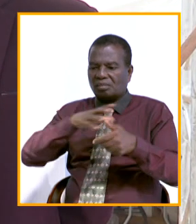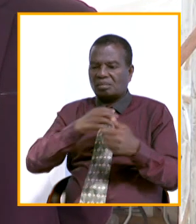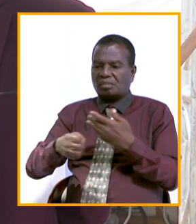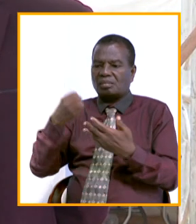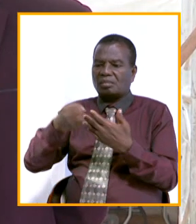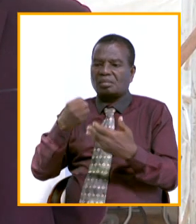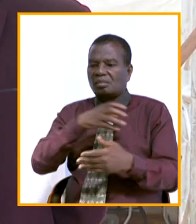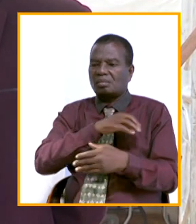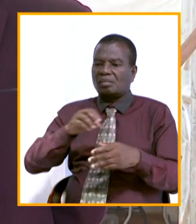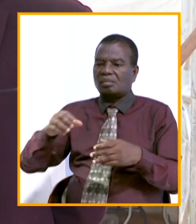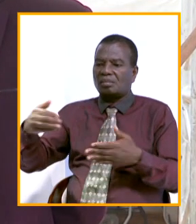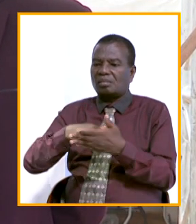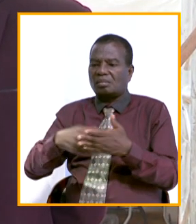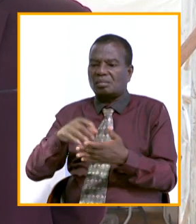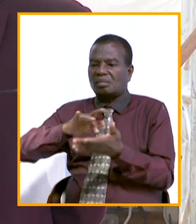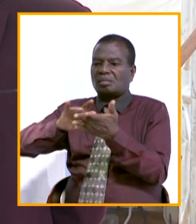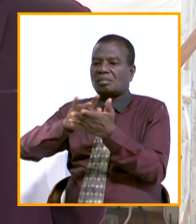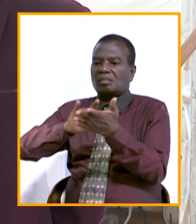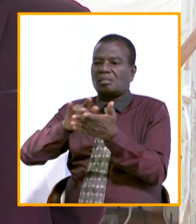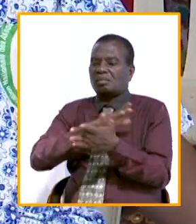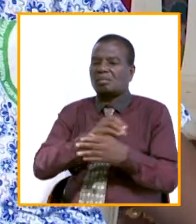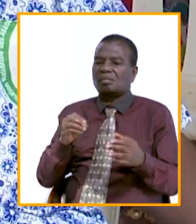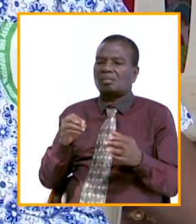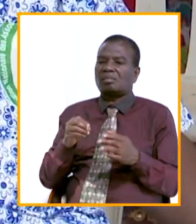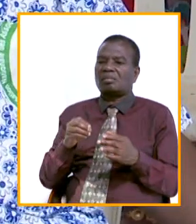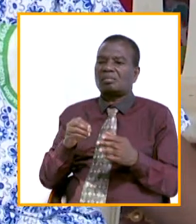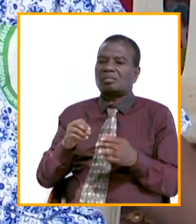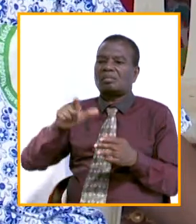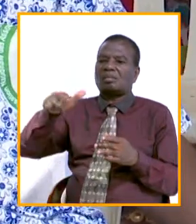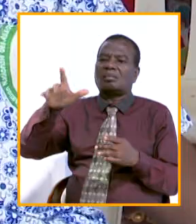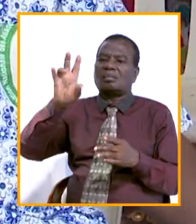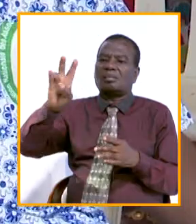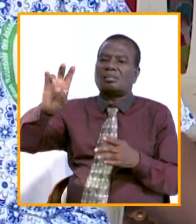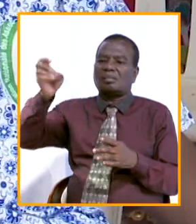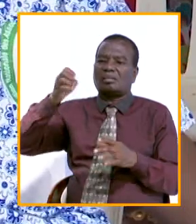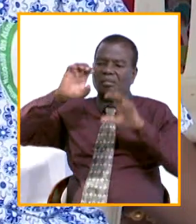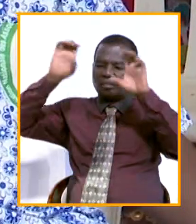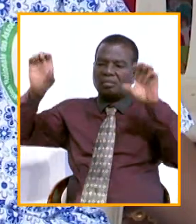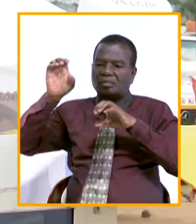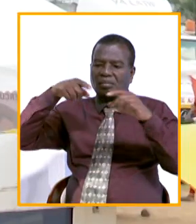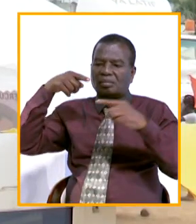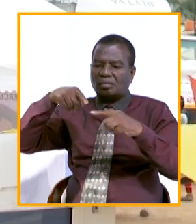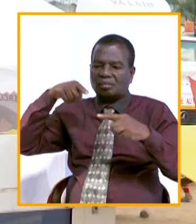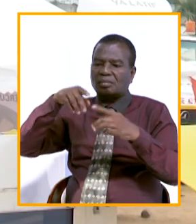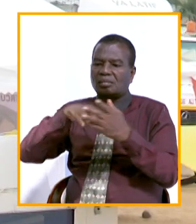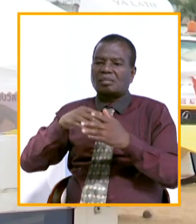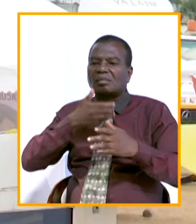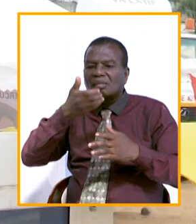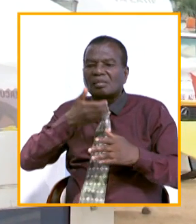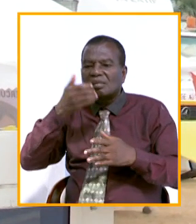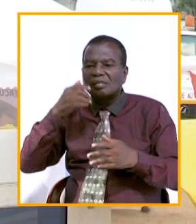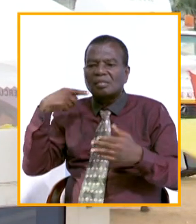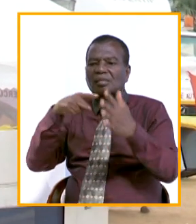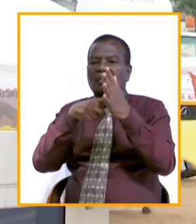et de nouveaux médicaments pour raccourcir la durée du traitement. La 27e édition de la Journée mondiale de lutte contre la tuberculose a